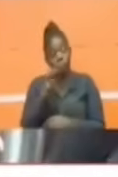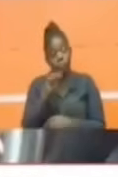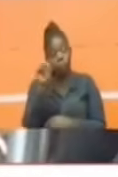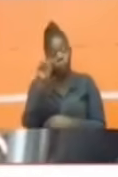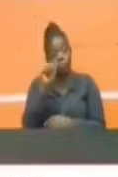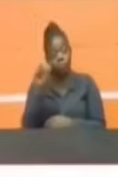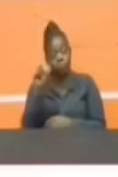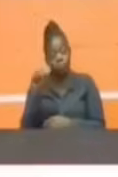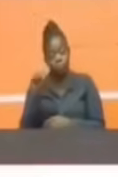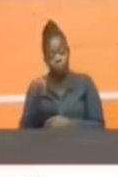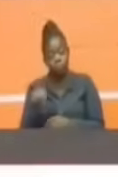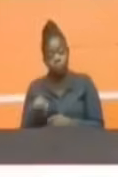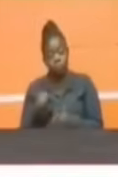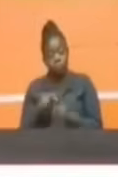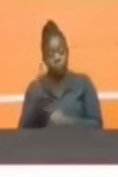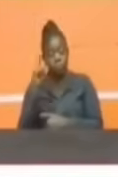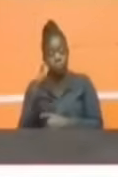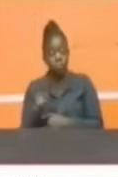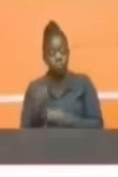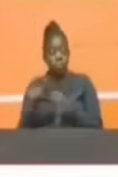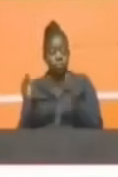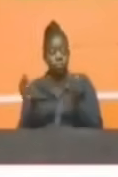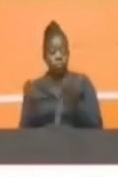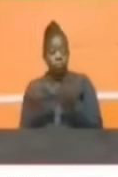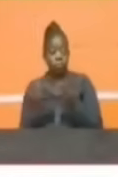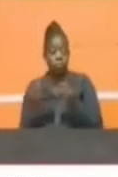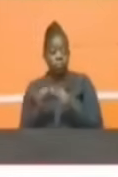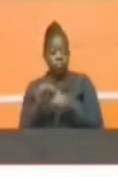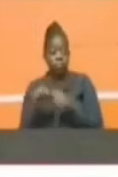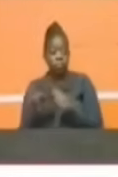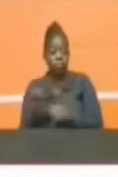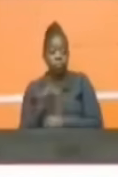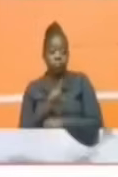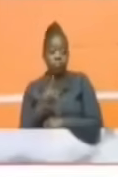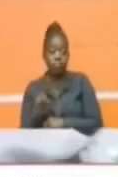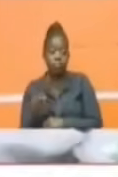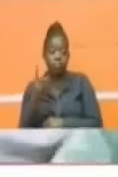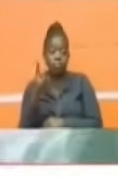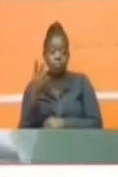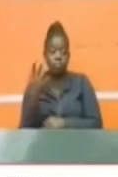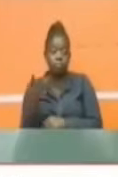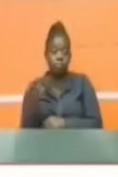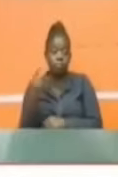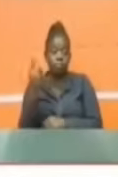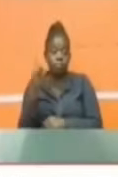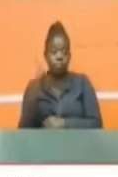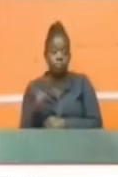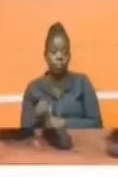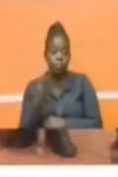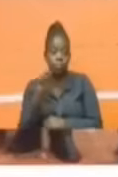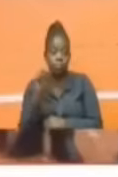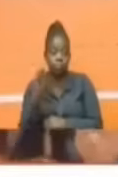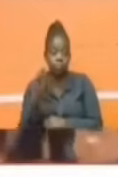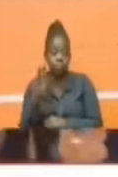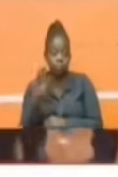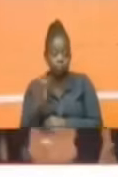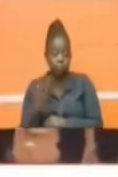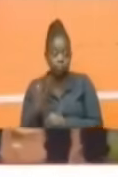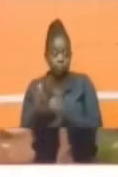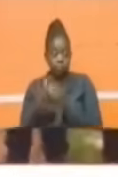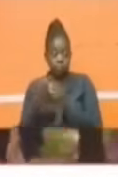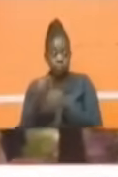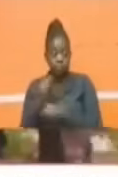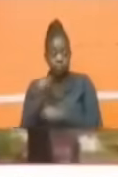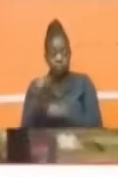Road wano mu Kampala okudda ebweyogerere era bano kibatwalidde dakiika 25 zokka okutuuka e Namanve. Akulira